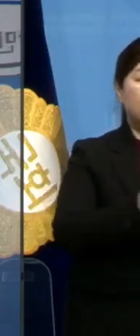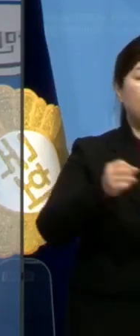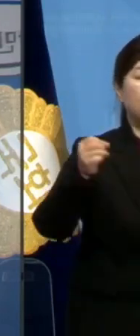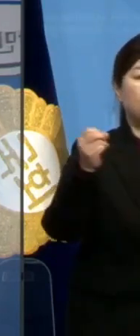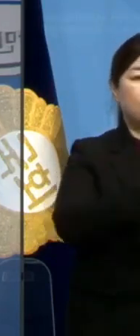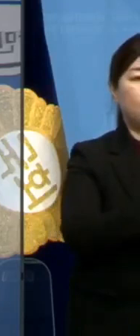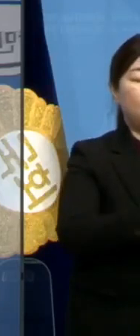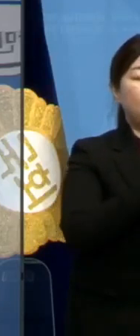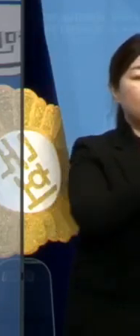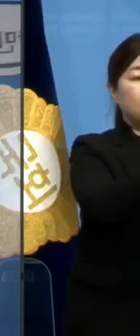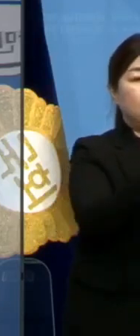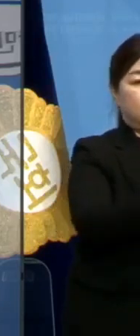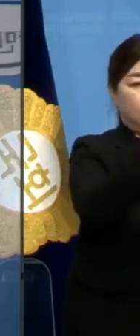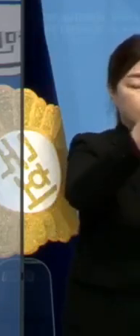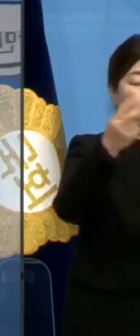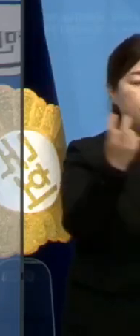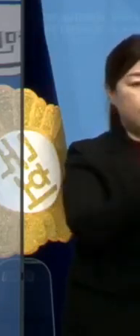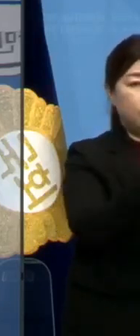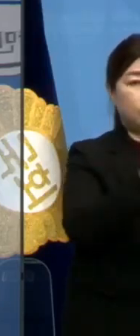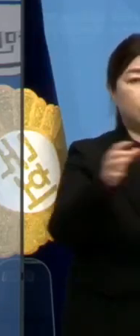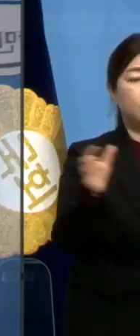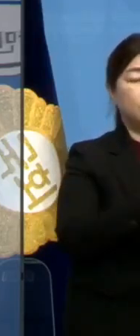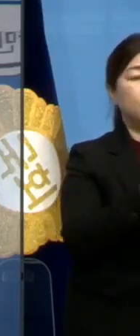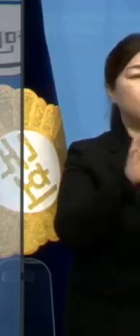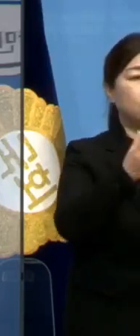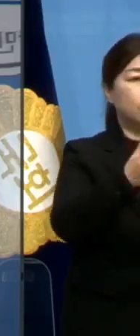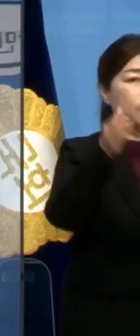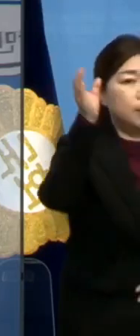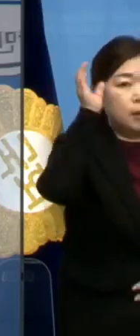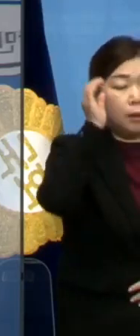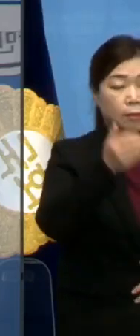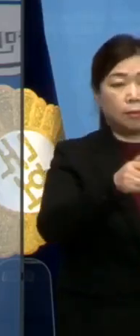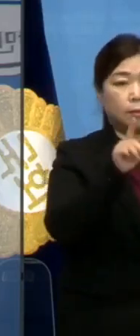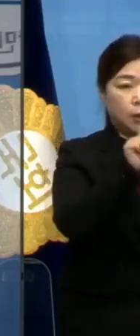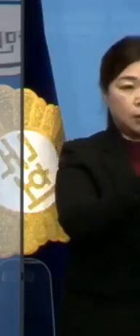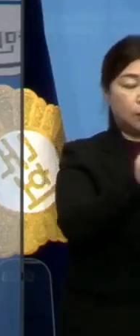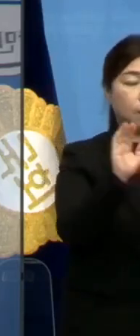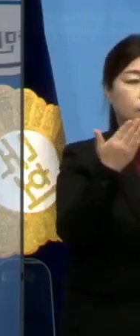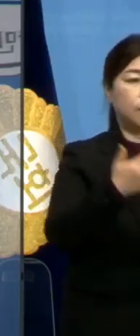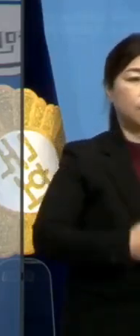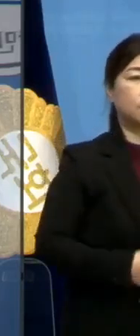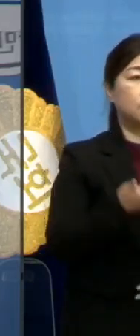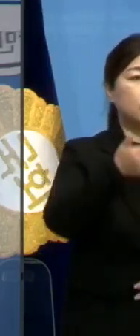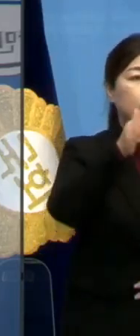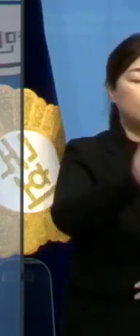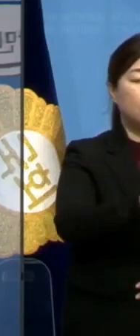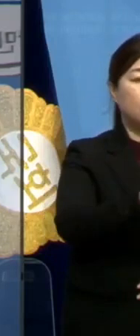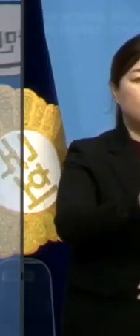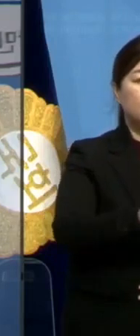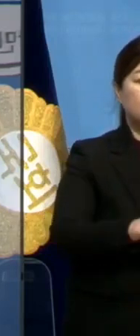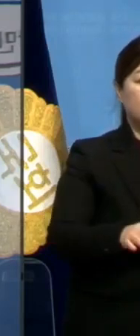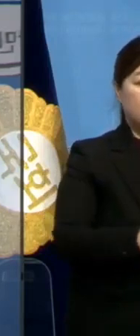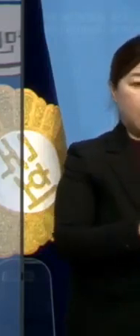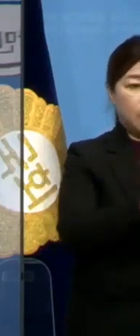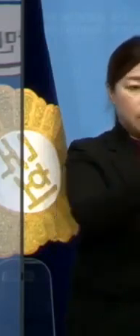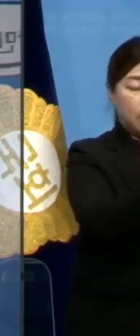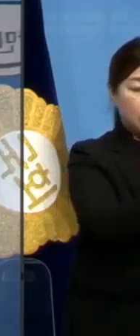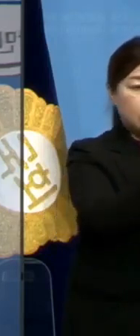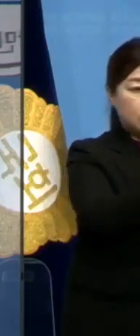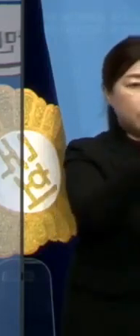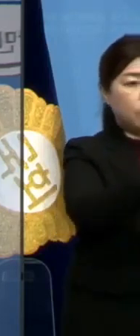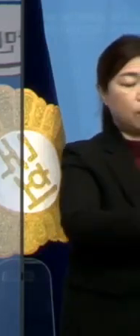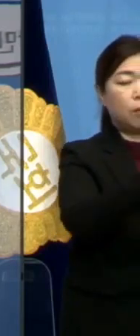후보 단일화 방안을 만들어 국민의 기대에 부응해야 합니다 그런데 제 1야당의 행태를